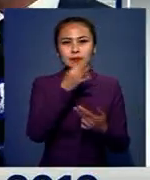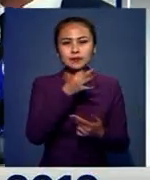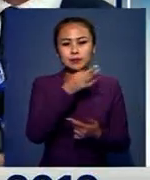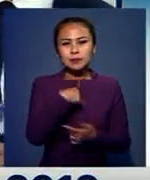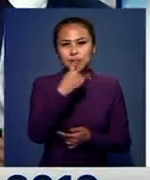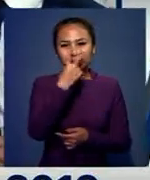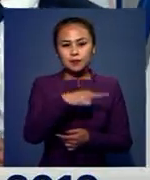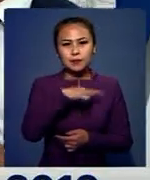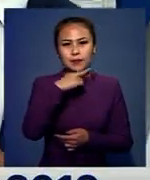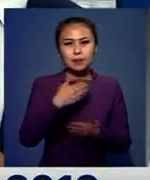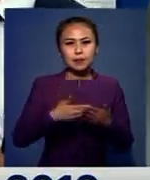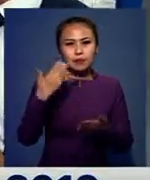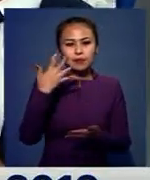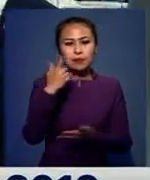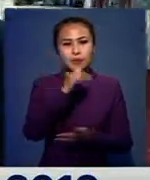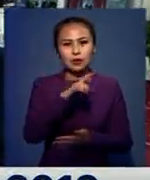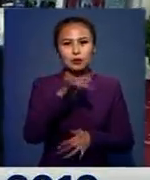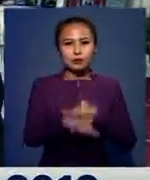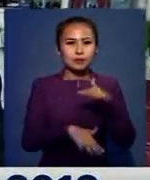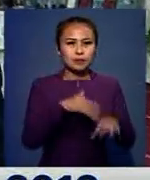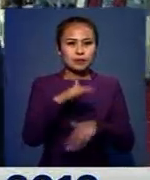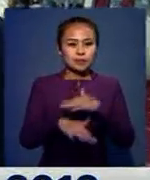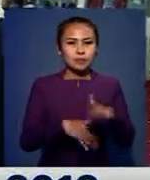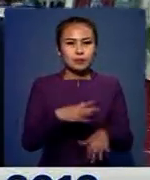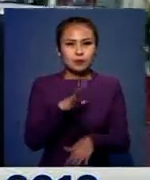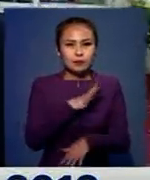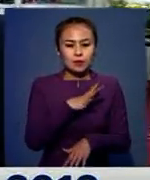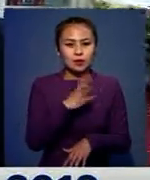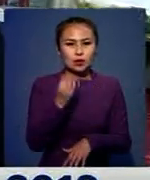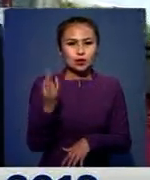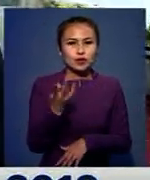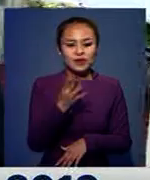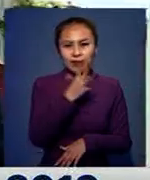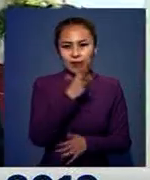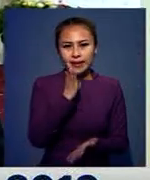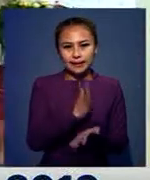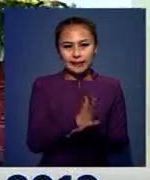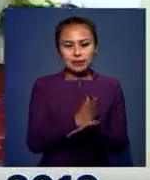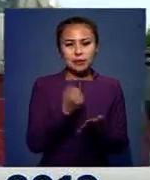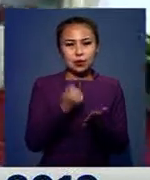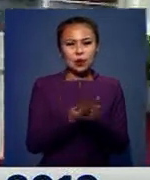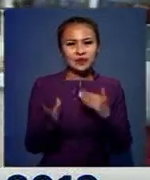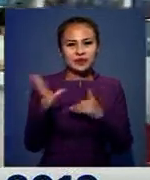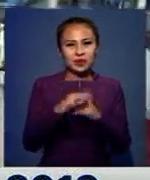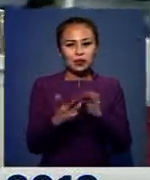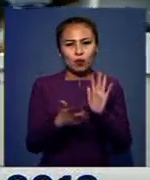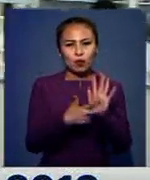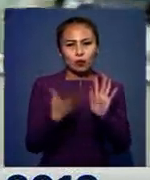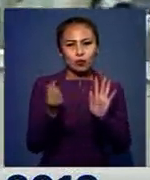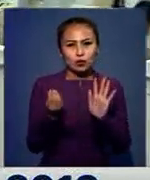аңғарғанымыз, оған дейін де қаншама адамдар келіп, дауысын беріп кетті. Әлде де уақыт бар, кешкі сағат 8-ге дейін. Сондықтан